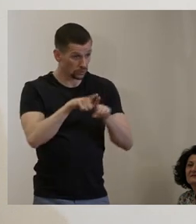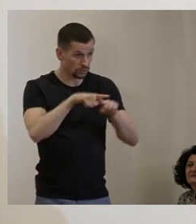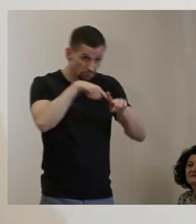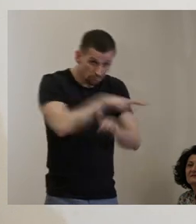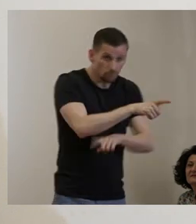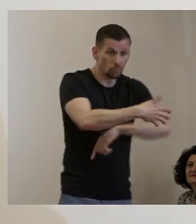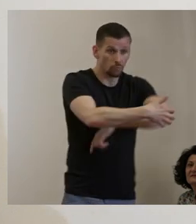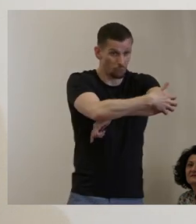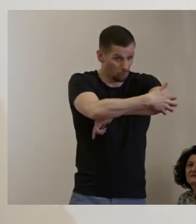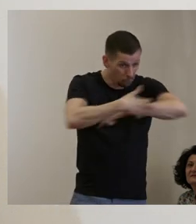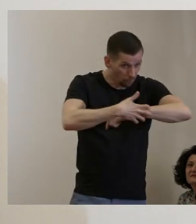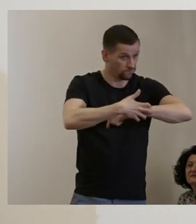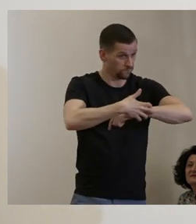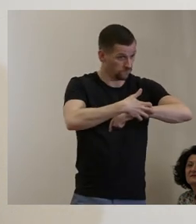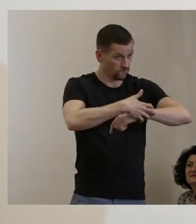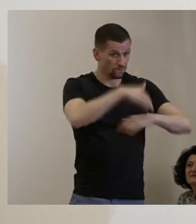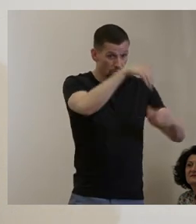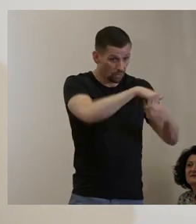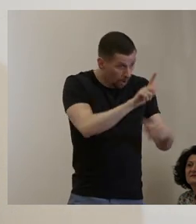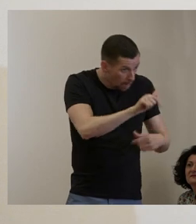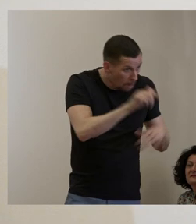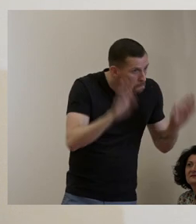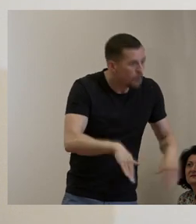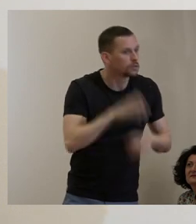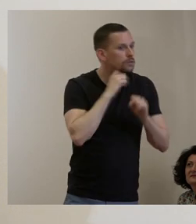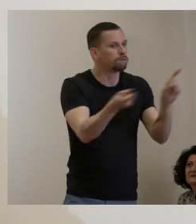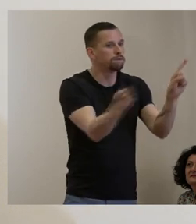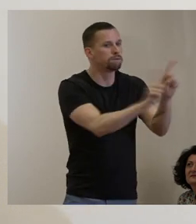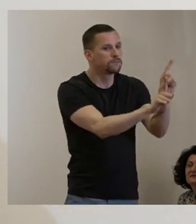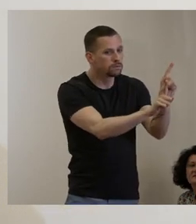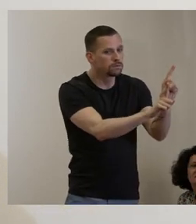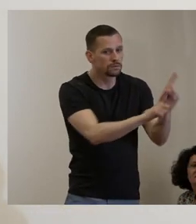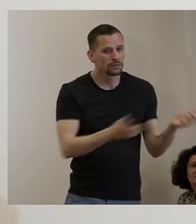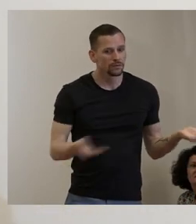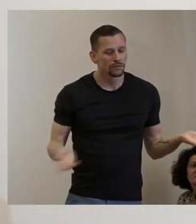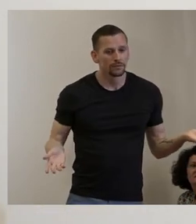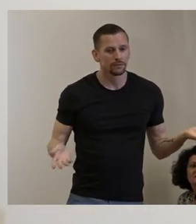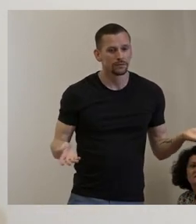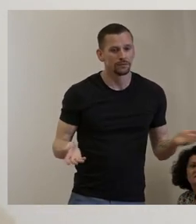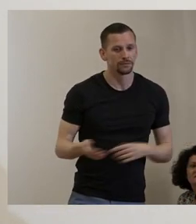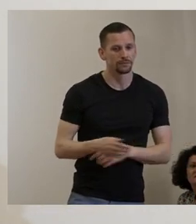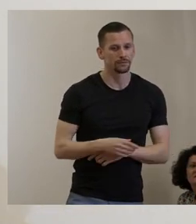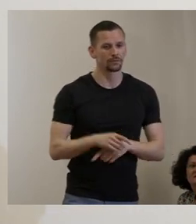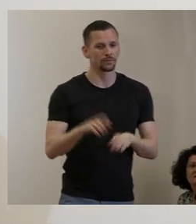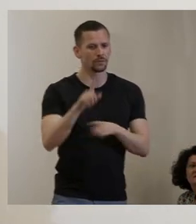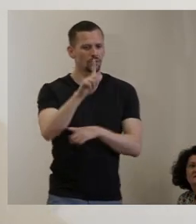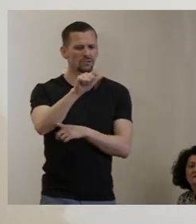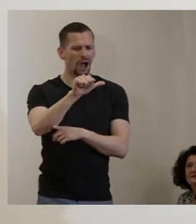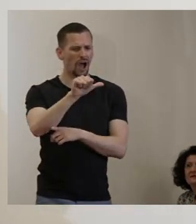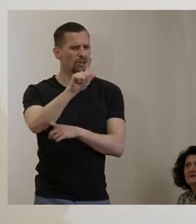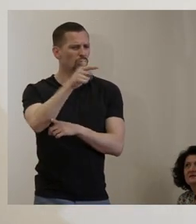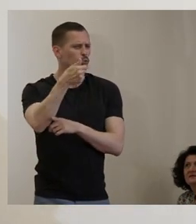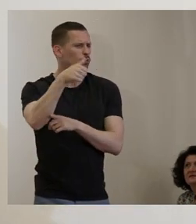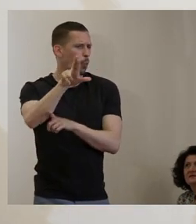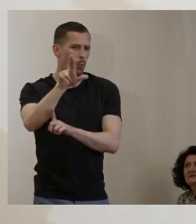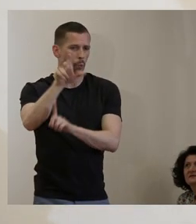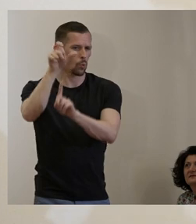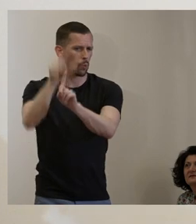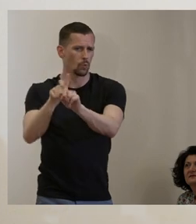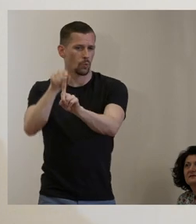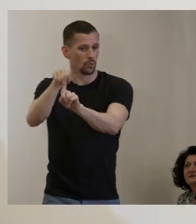seul esclave pour survivre. Il montre le système de gagneau, le gain, c'est-à-dire l'artisanat des esclaves qui